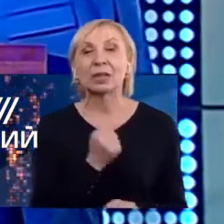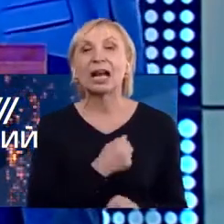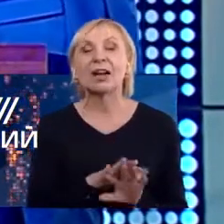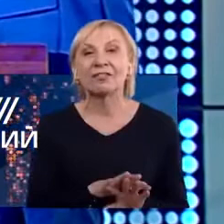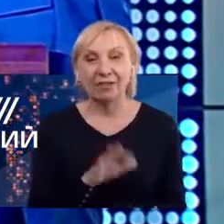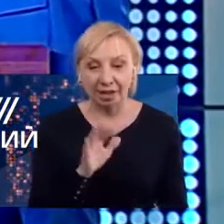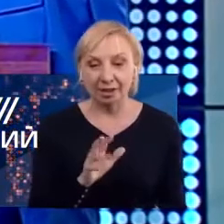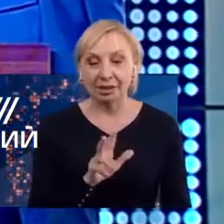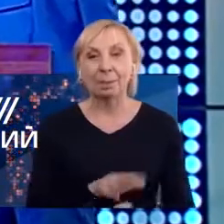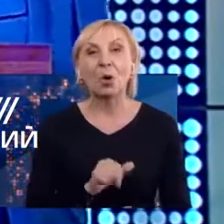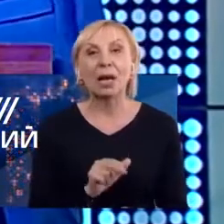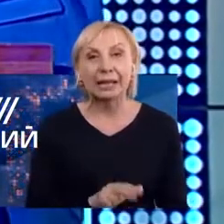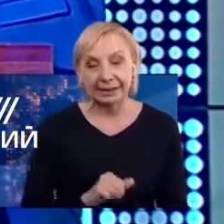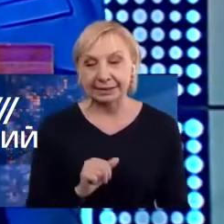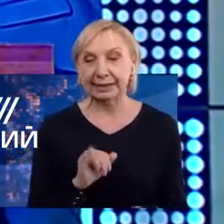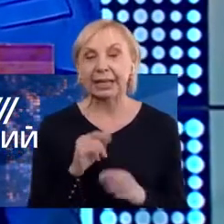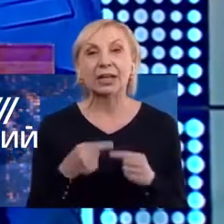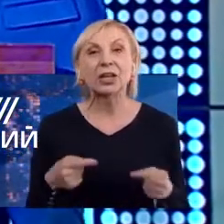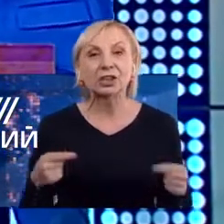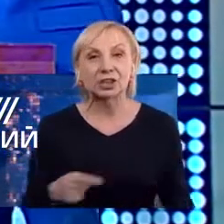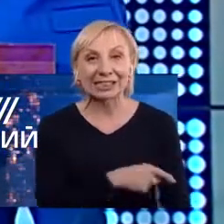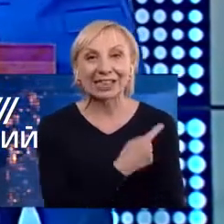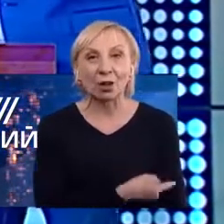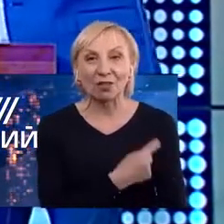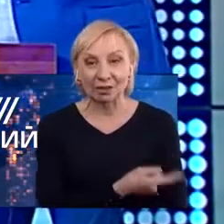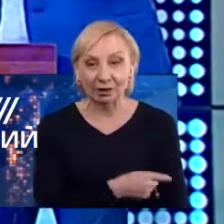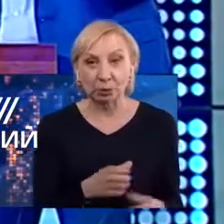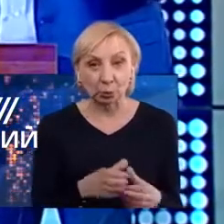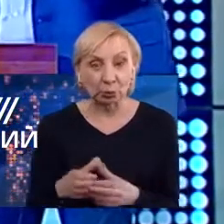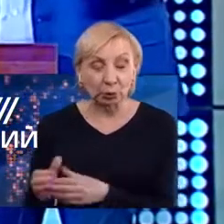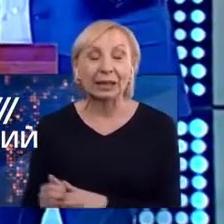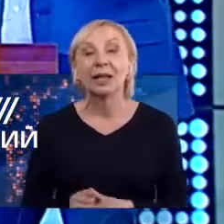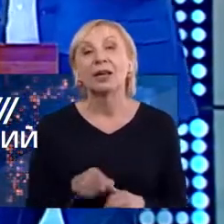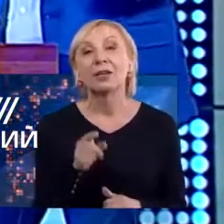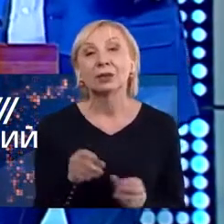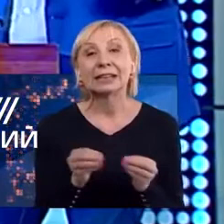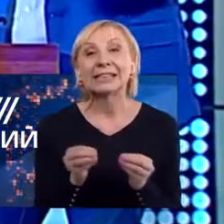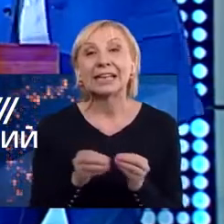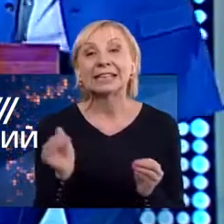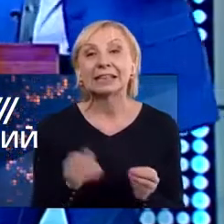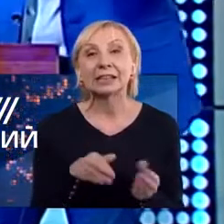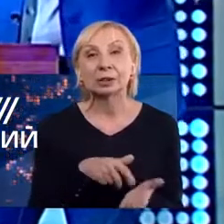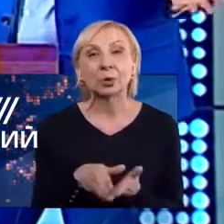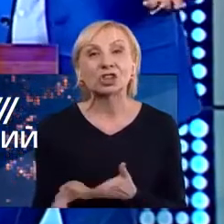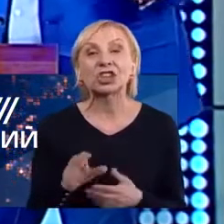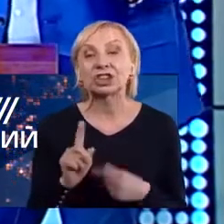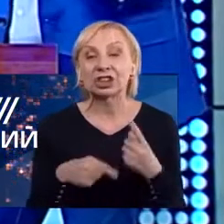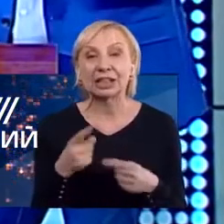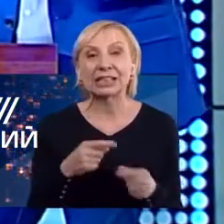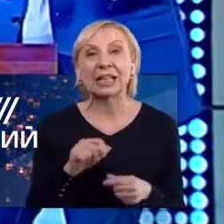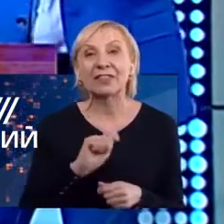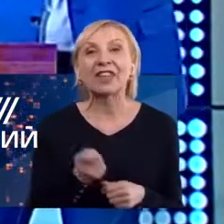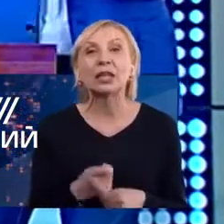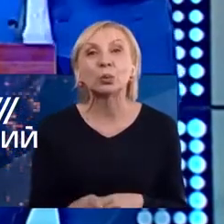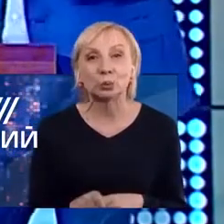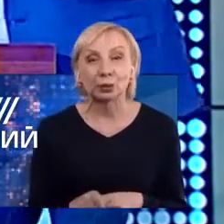поліція, там інші силові структури, вони всі практично десятки тисяч пройшли через АТО, через війну. І вони